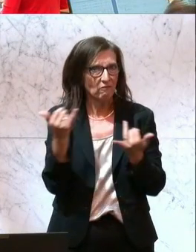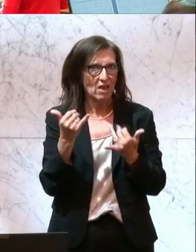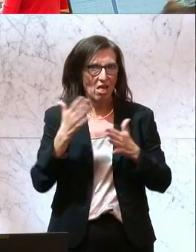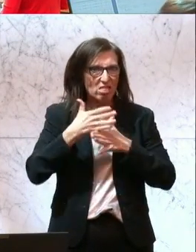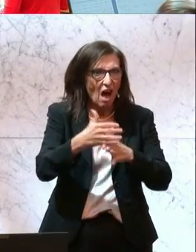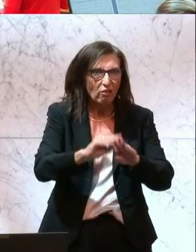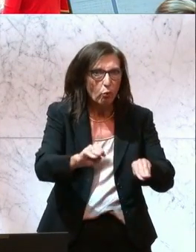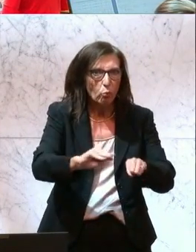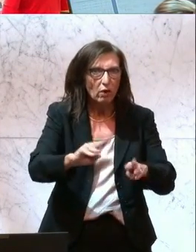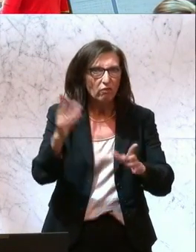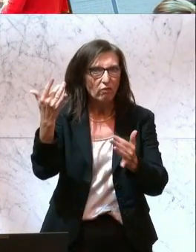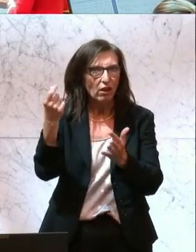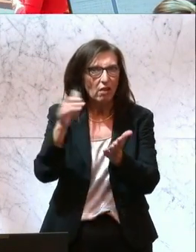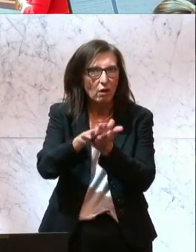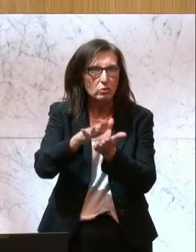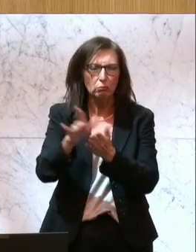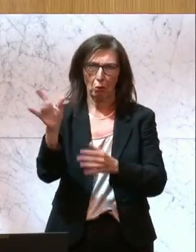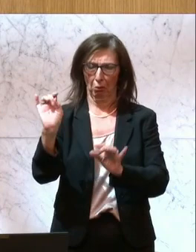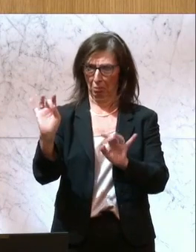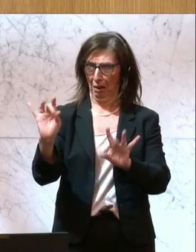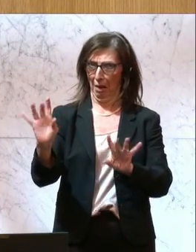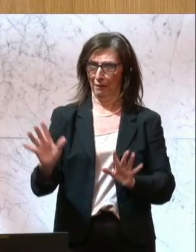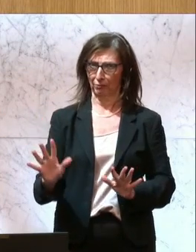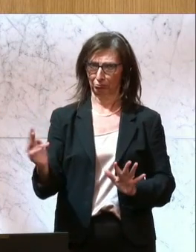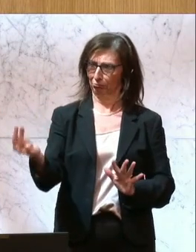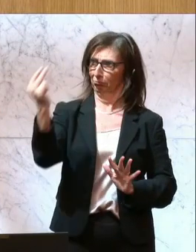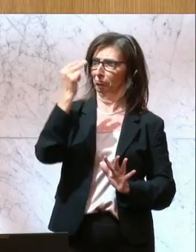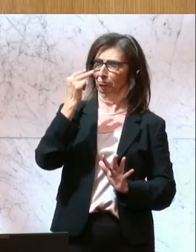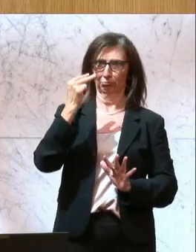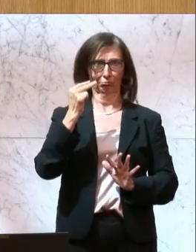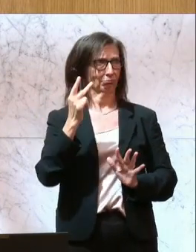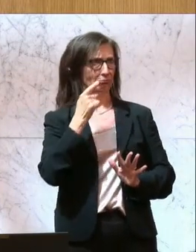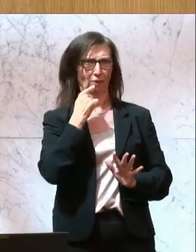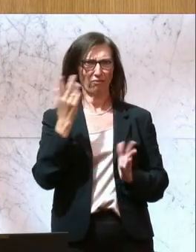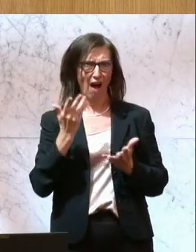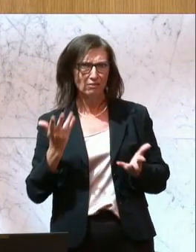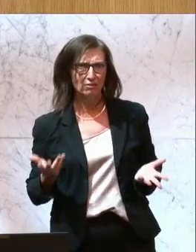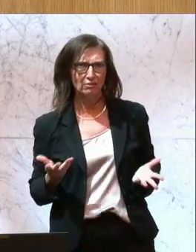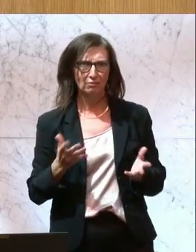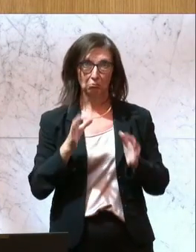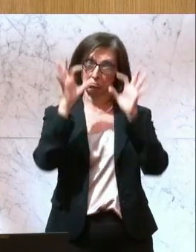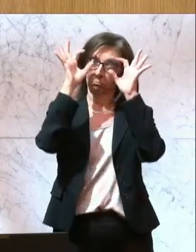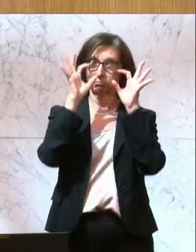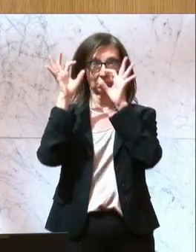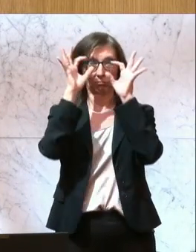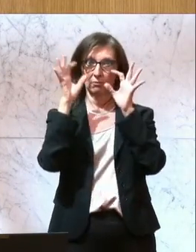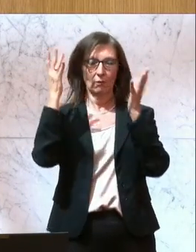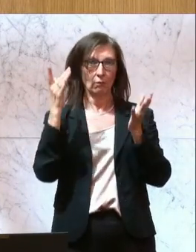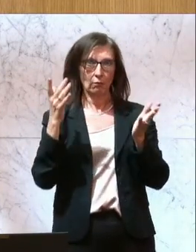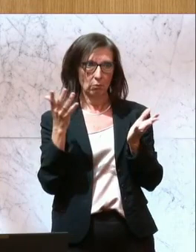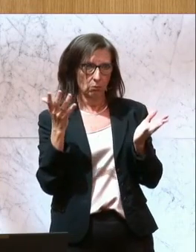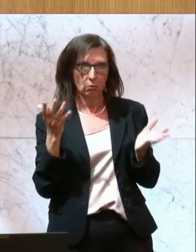Nachhilfe? Wie viel wird da ausgegeben? Und die Lehrerin hat uns völlig fassungslos angeschaut, so mit großen Augen und hat